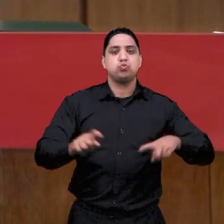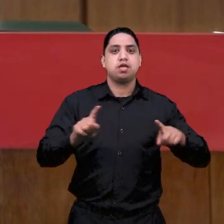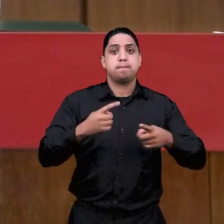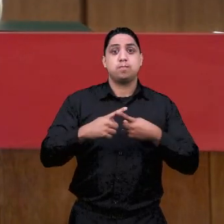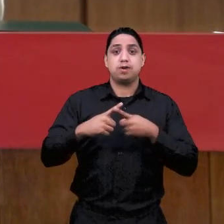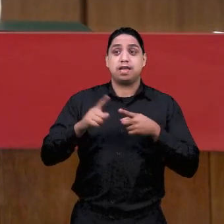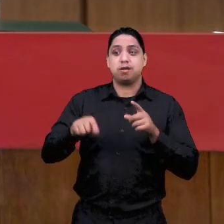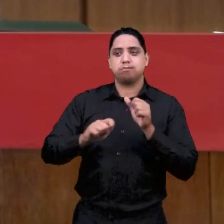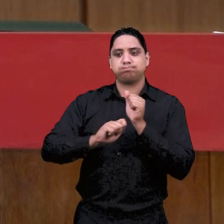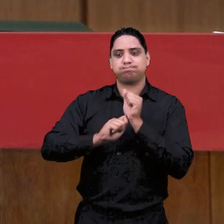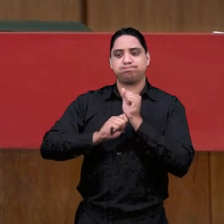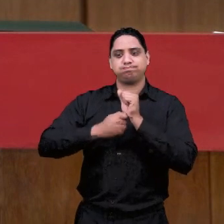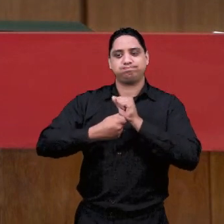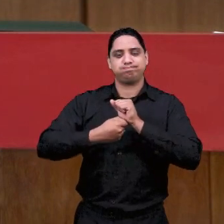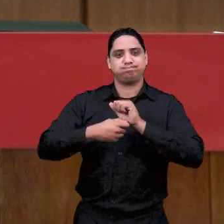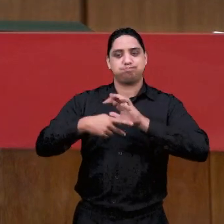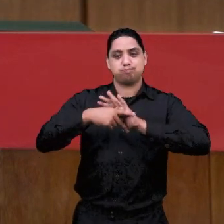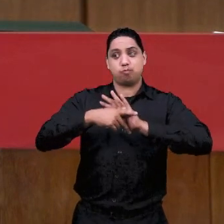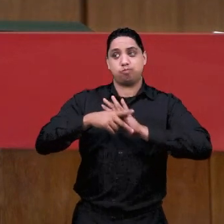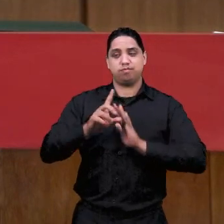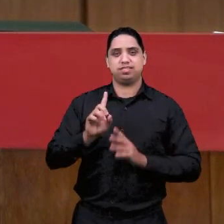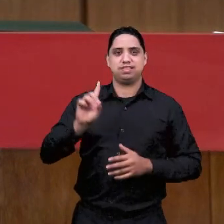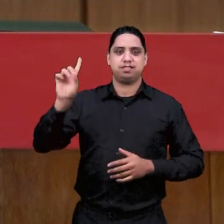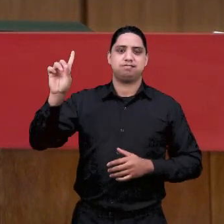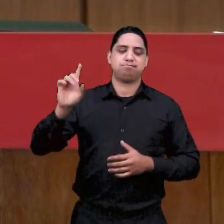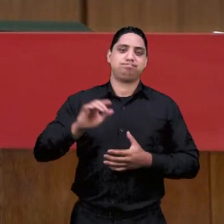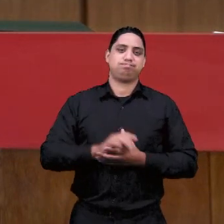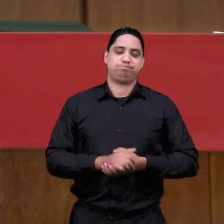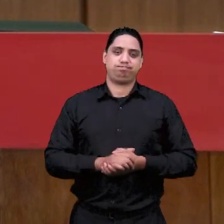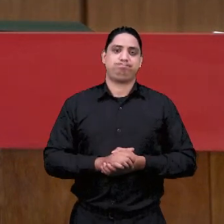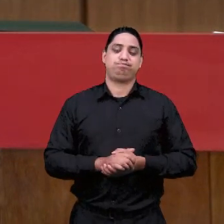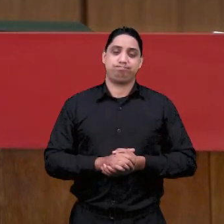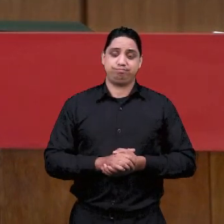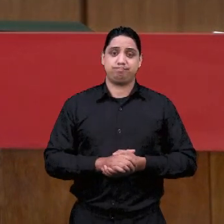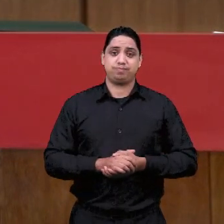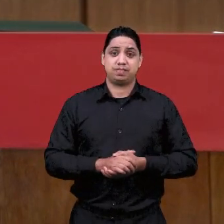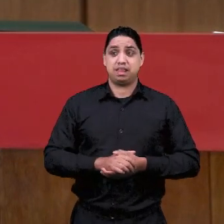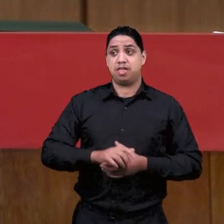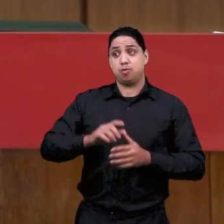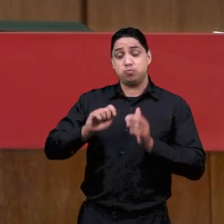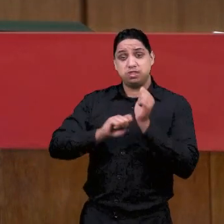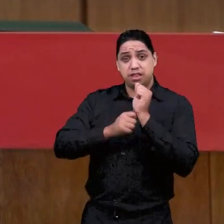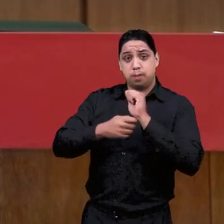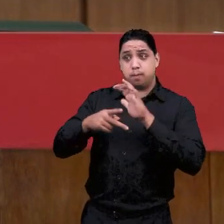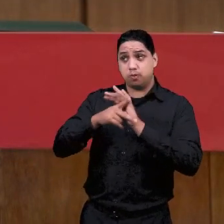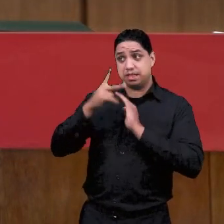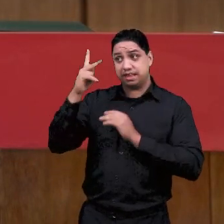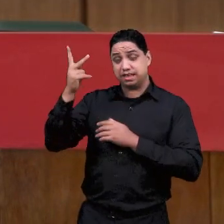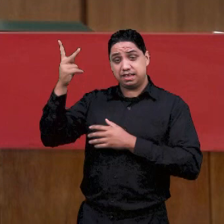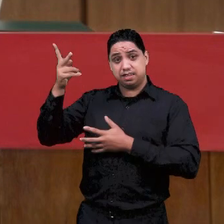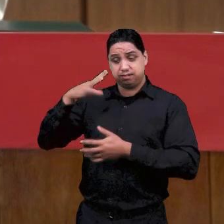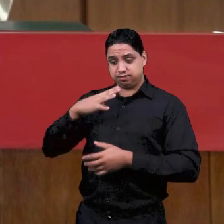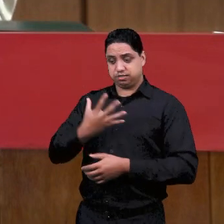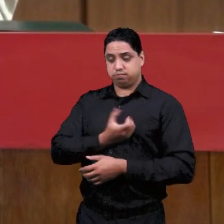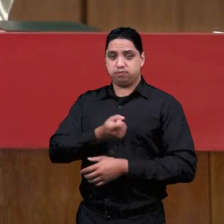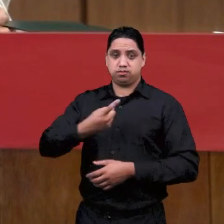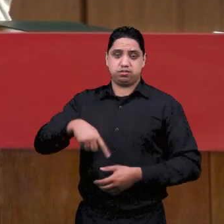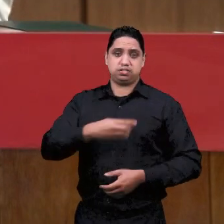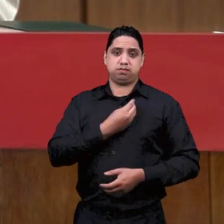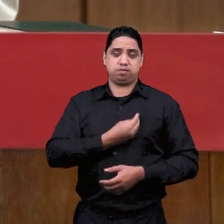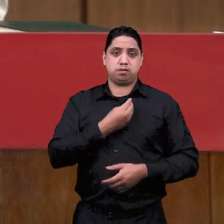connaissance de celui qui nous a rachetés, celui qui nous a sauvés. Quand nous regardons l'histoire de